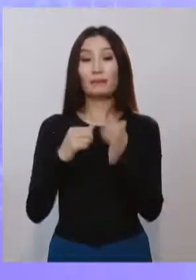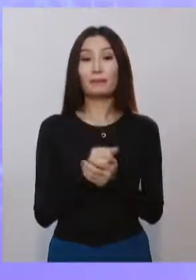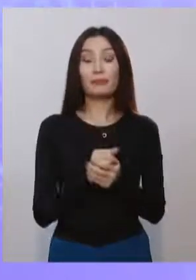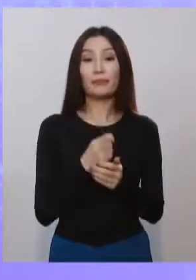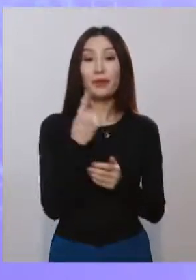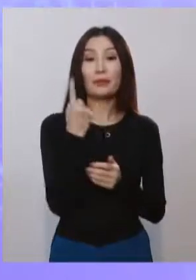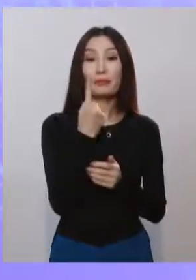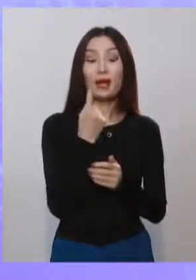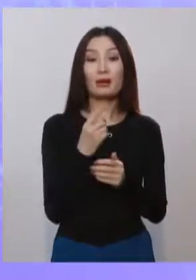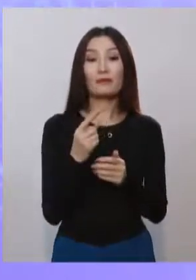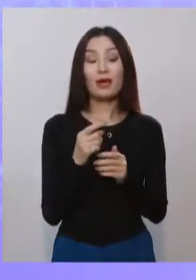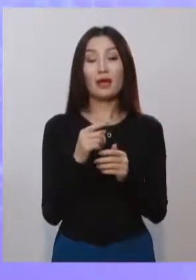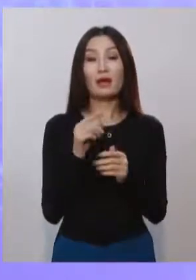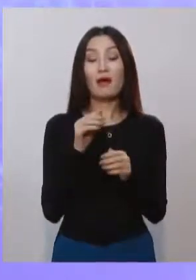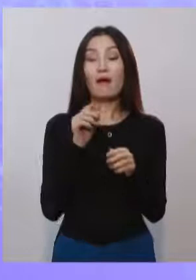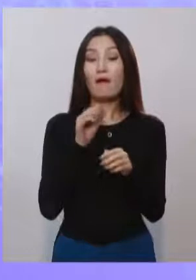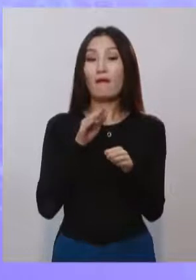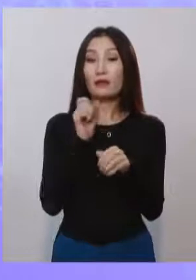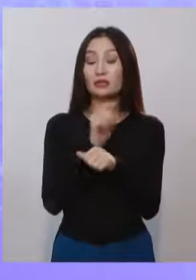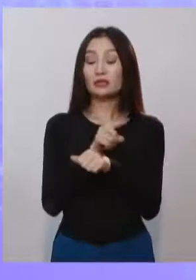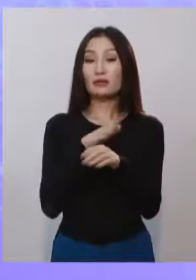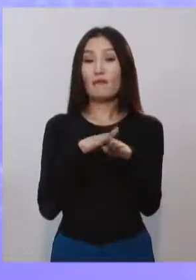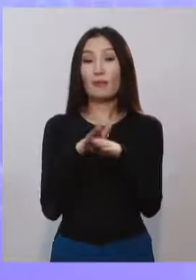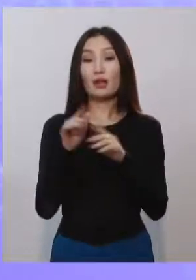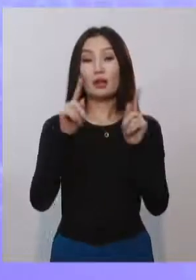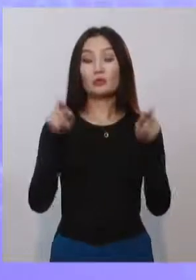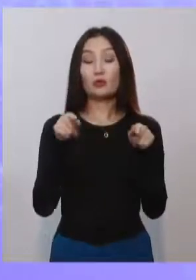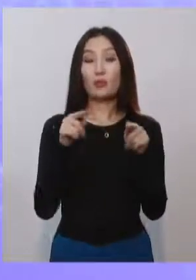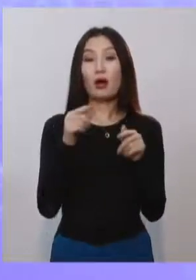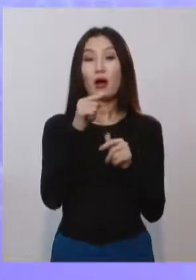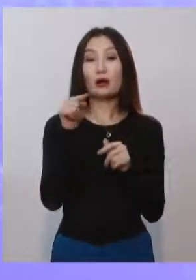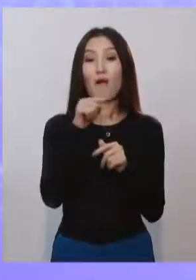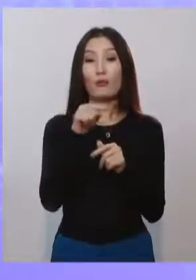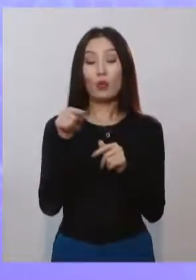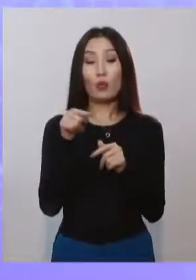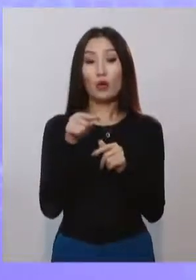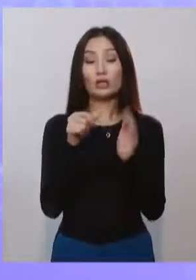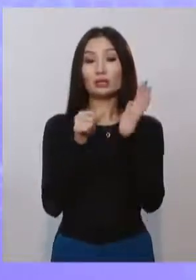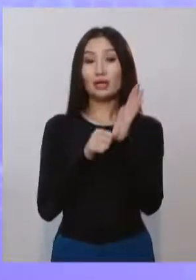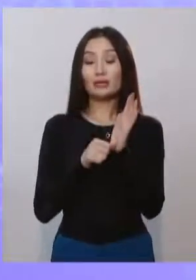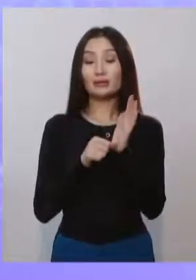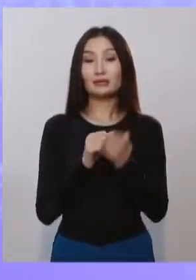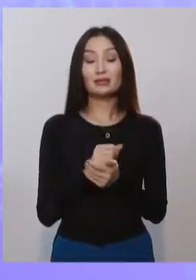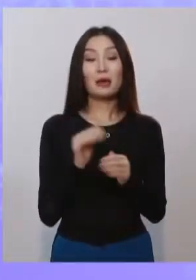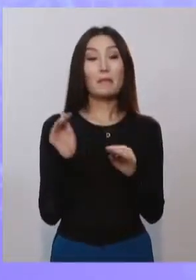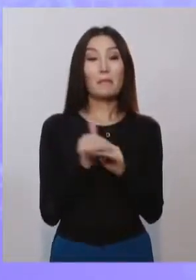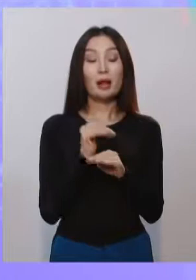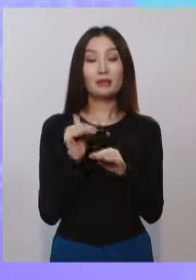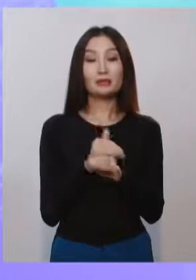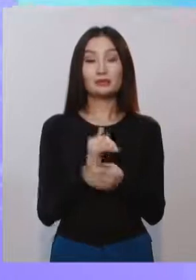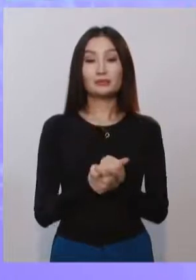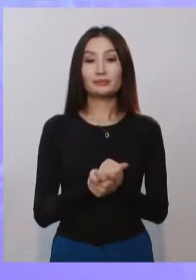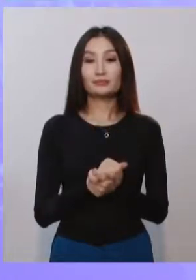первое действие выполняем скобках равно 6 молодцы